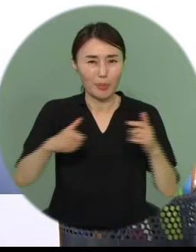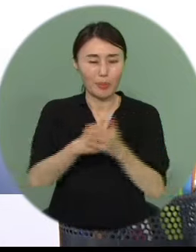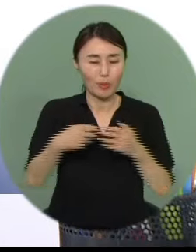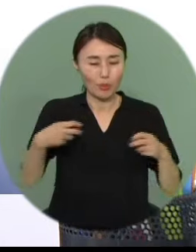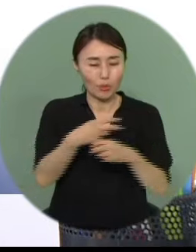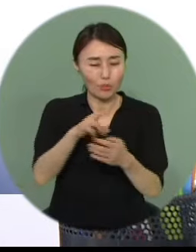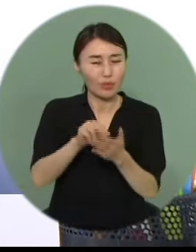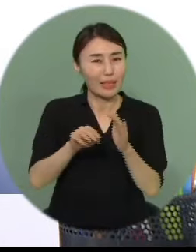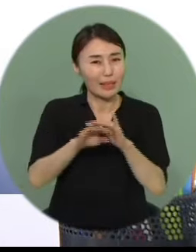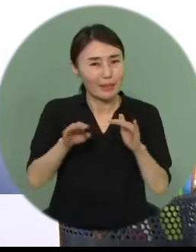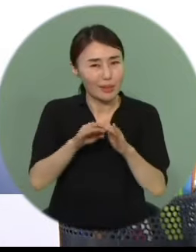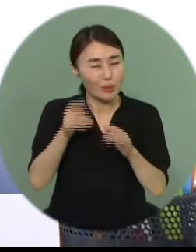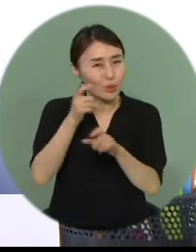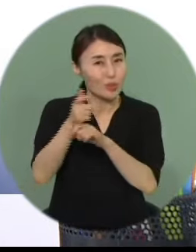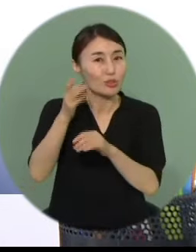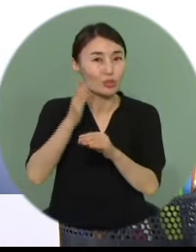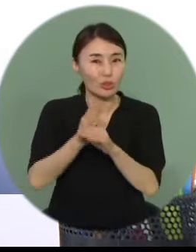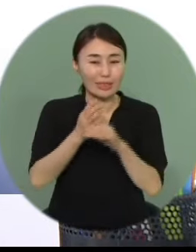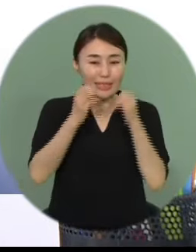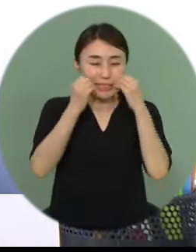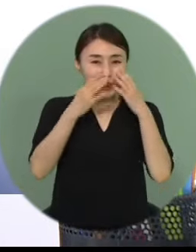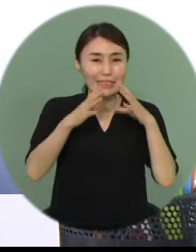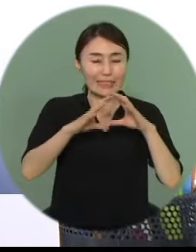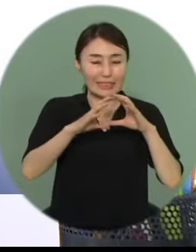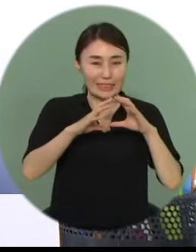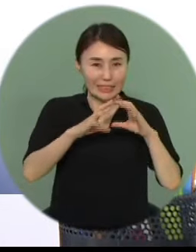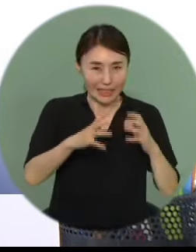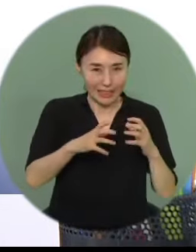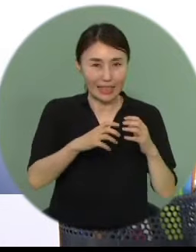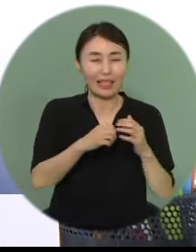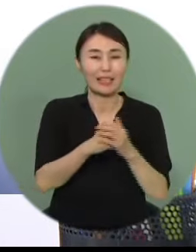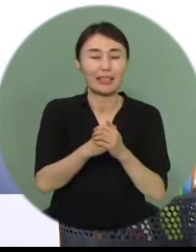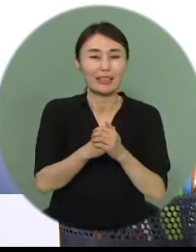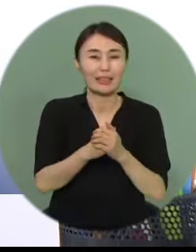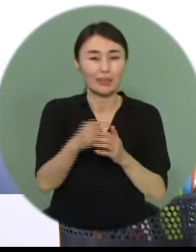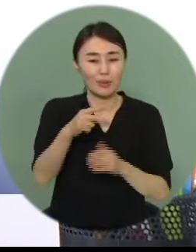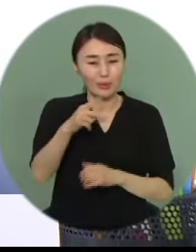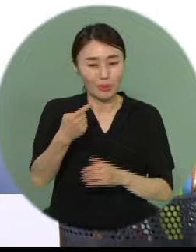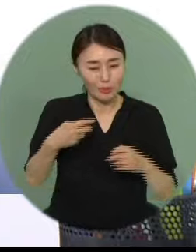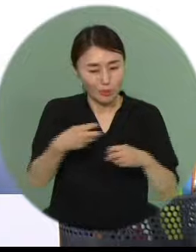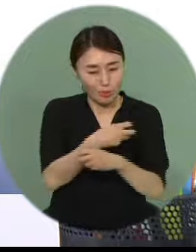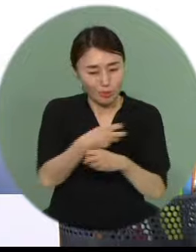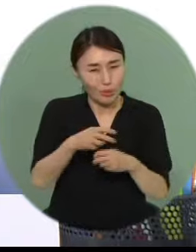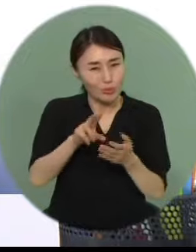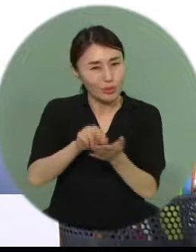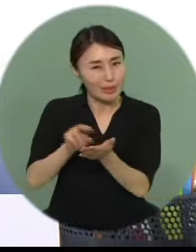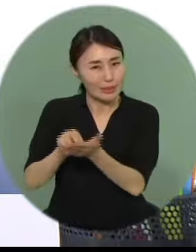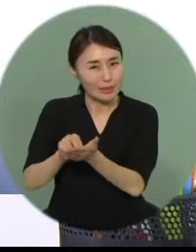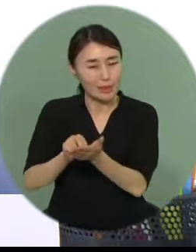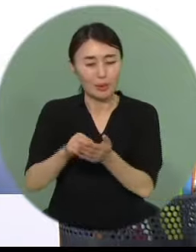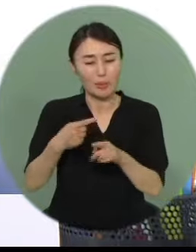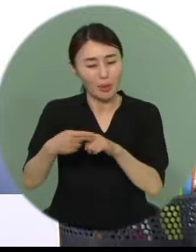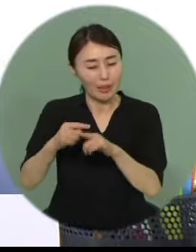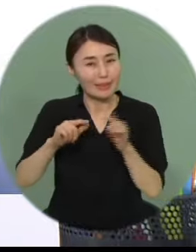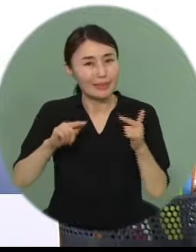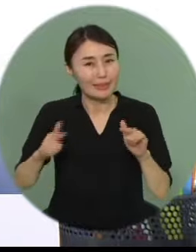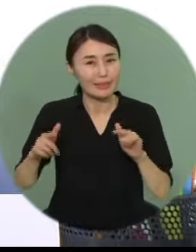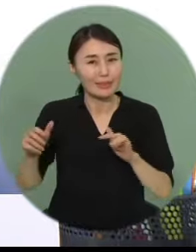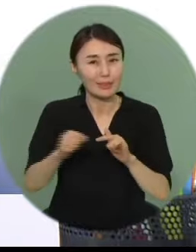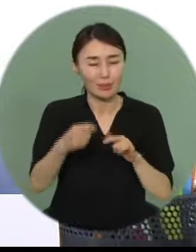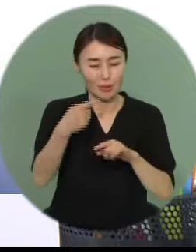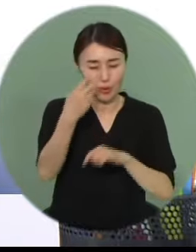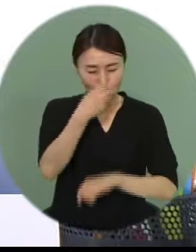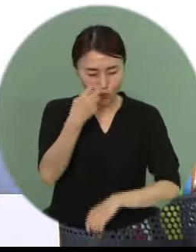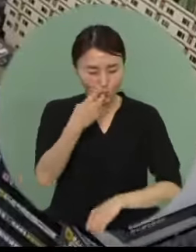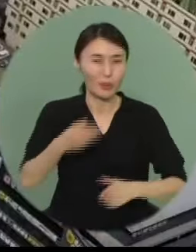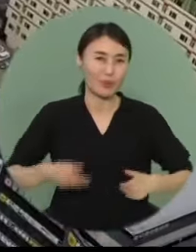있고 물론 신세계도 교통유발 요인이 있다면 교통영향평가라든지 이런 부분을 통해서 검토가